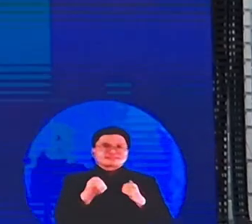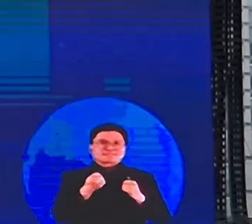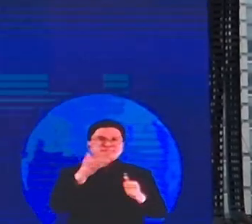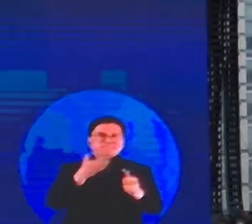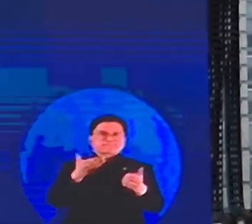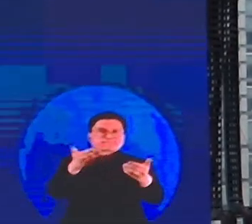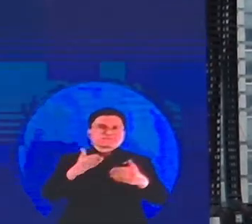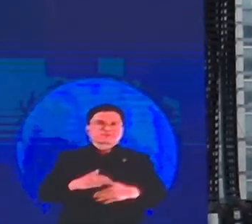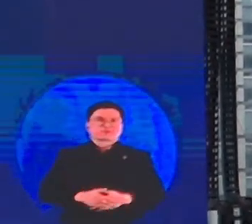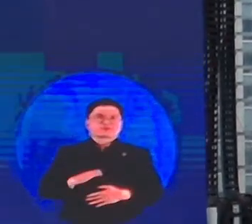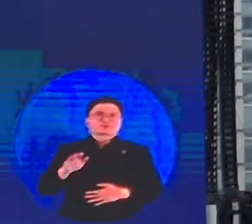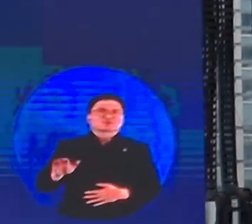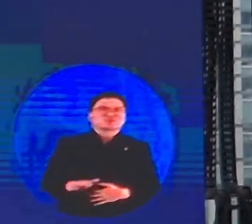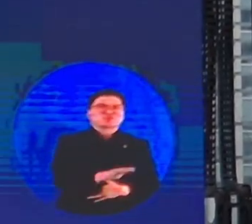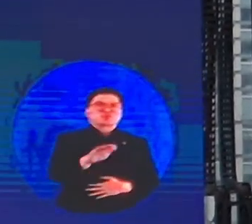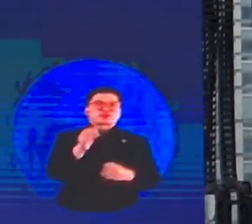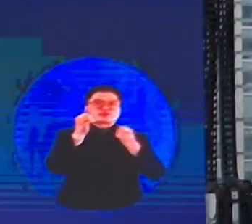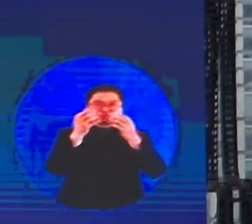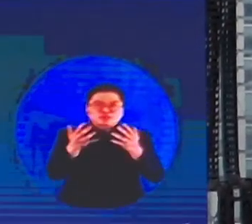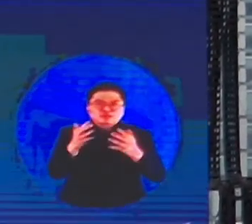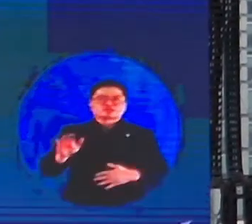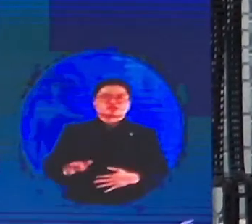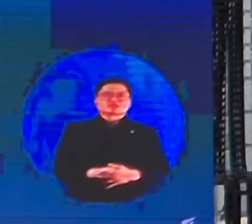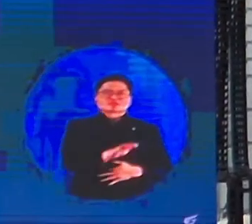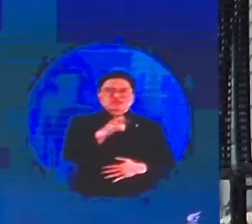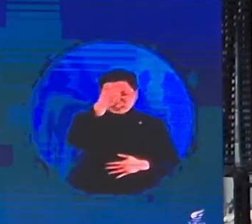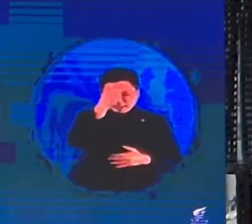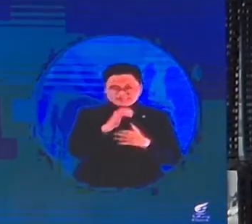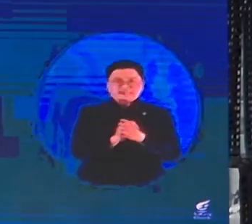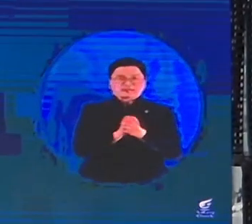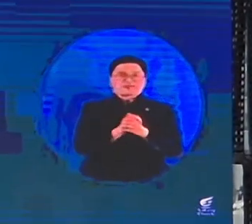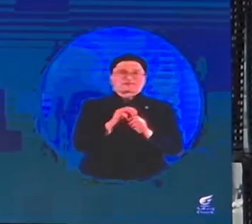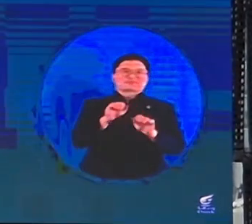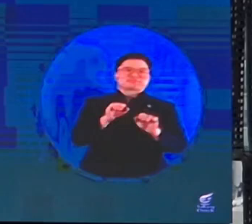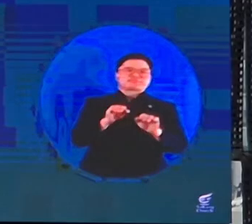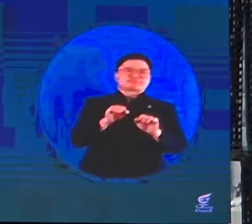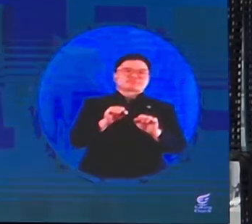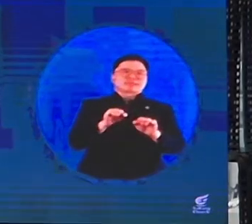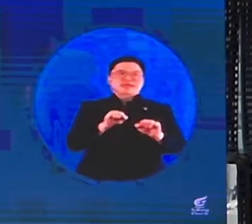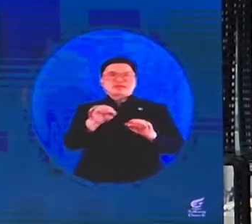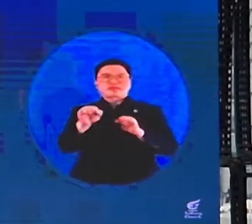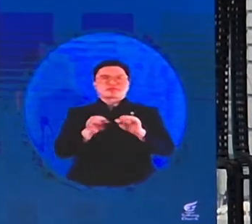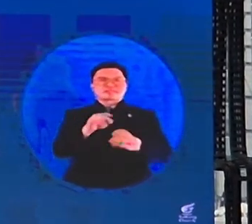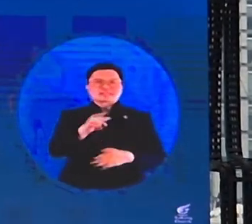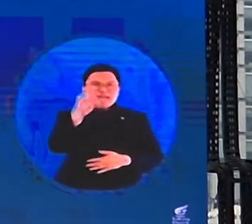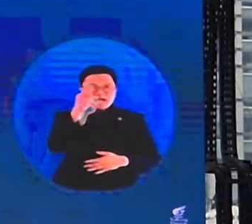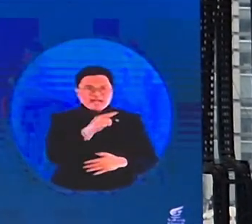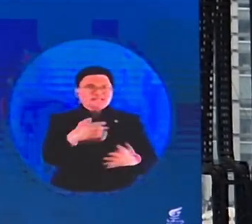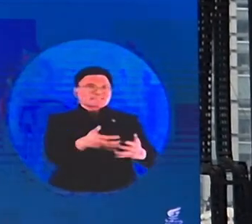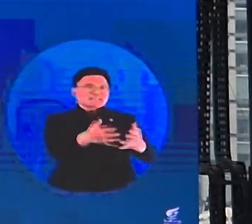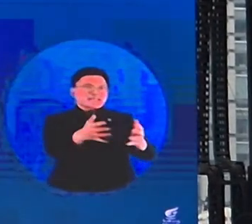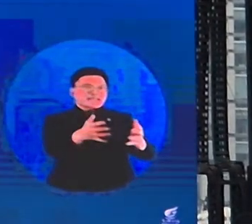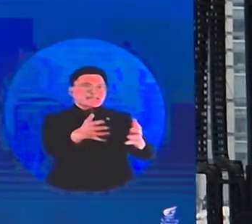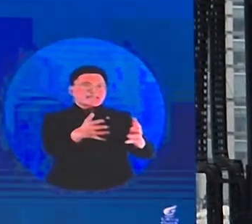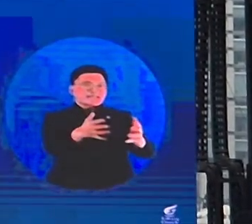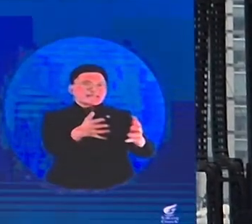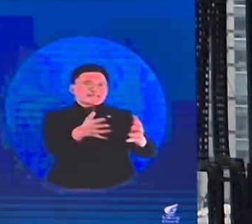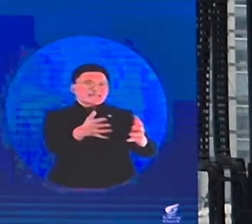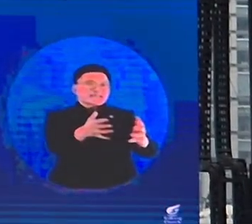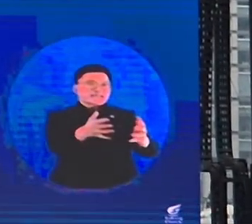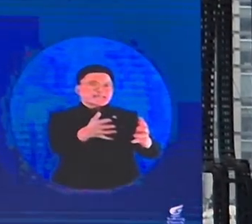그리고 분명히 우리가 기도함으로 행동하여 이 약한 세대에 하나님